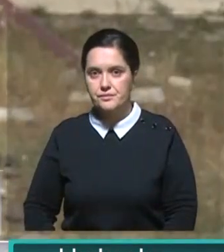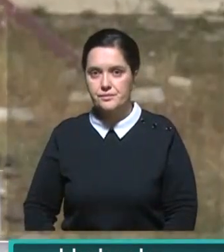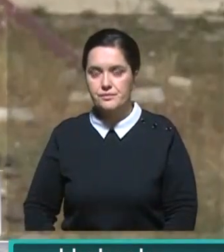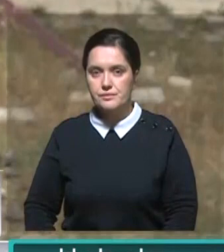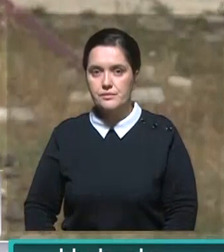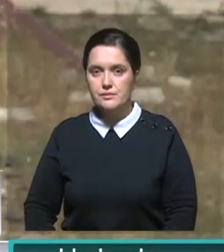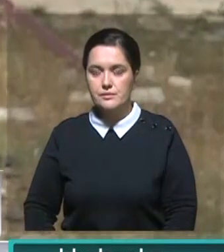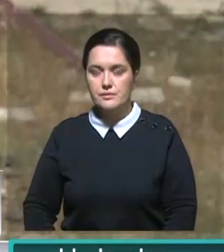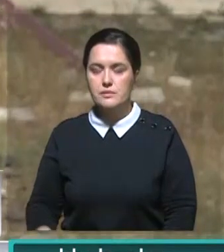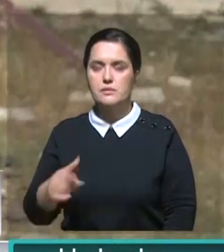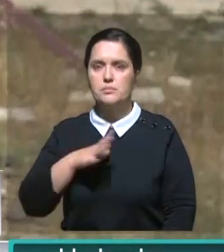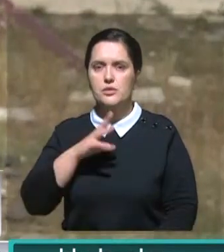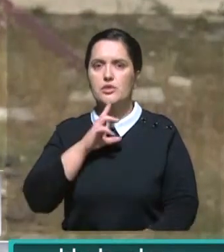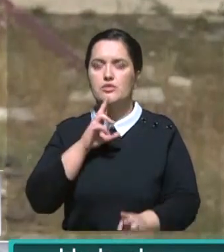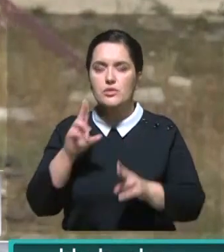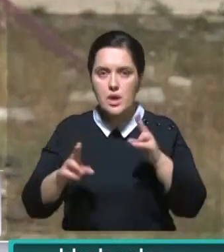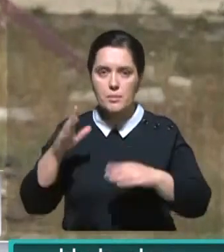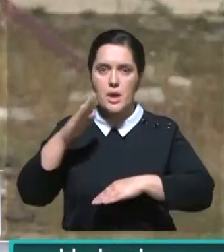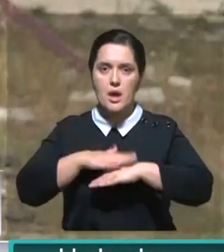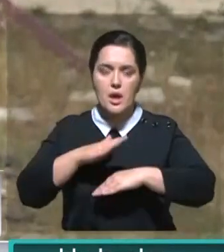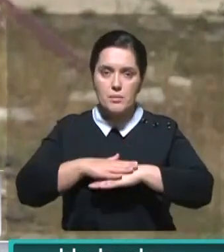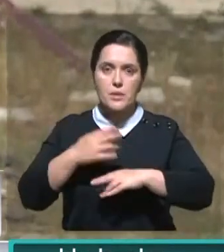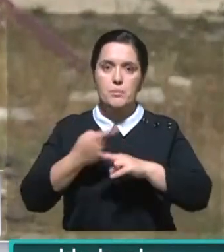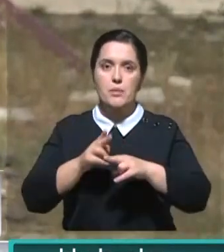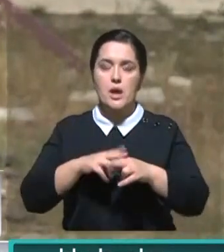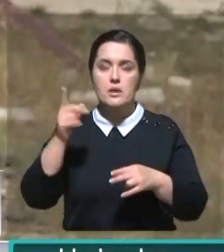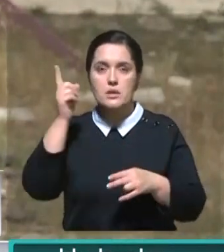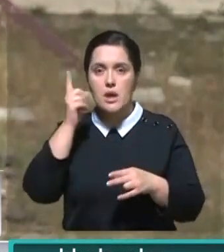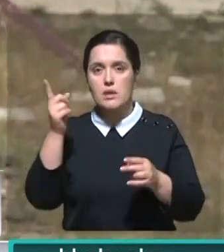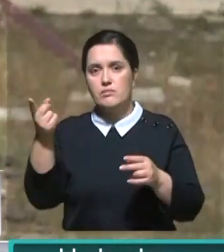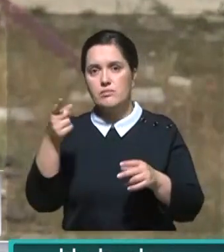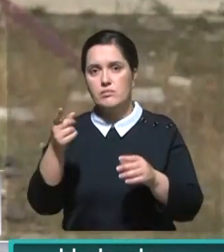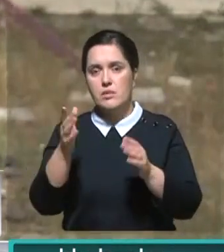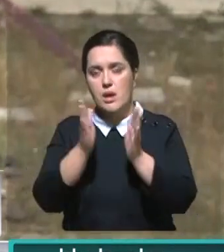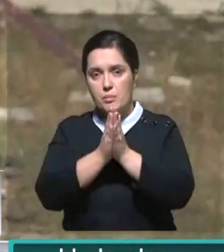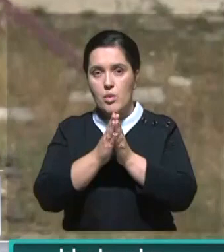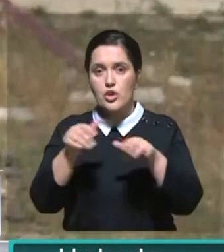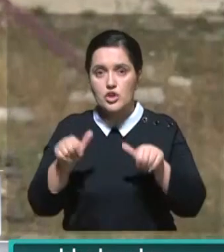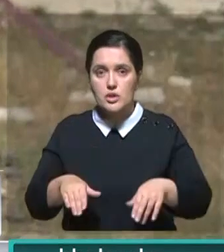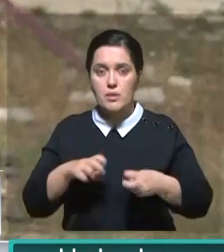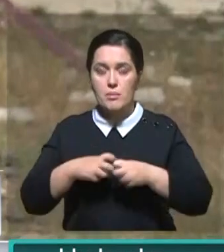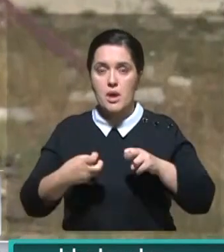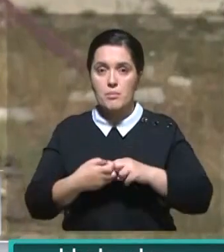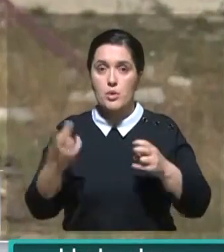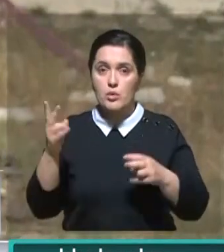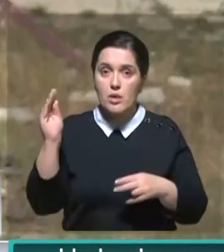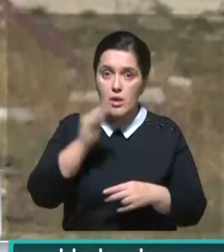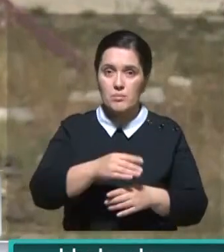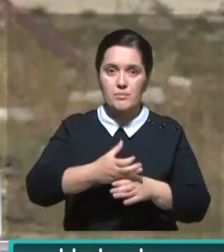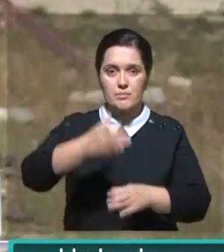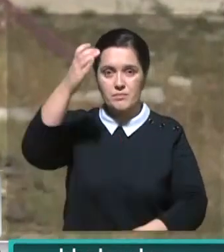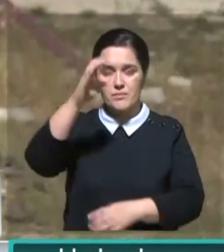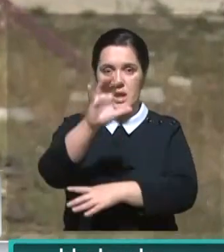Мы несколько раз обращались в районный акимат и операторам сотовой связи с просьбой решить эту проблему. В село необходимо установить вышку.